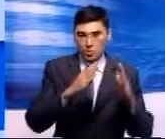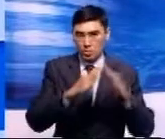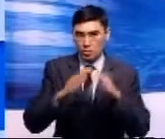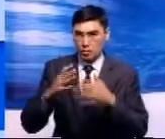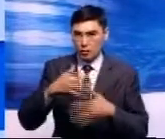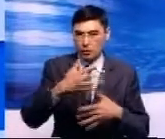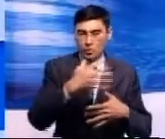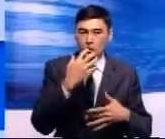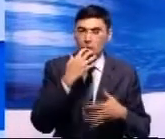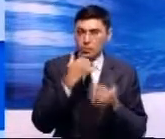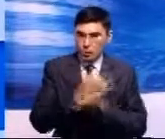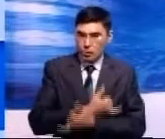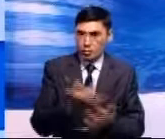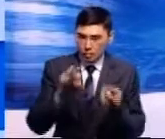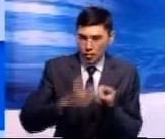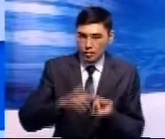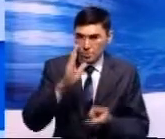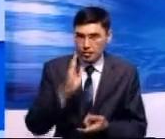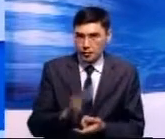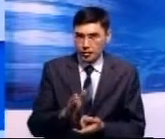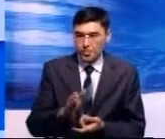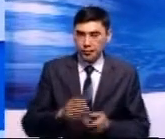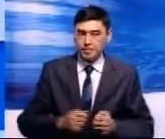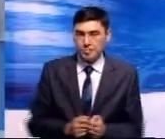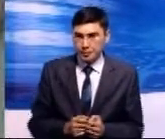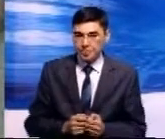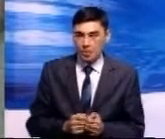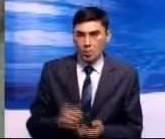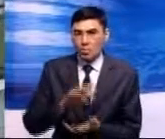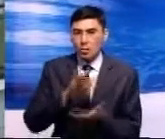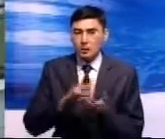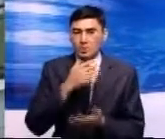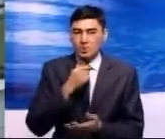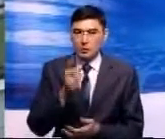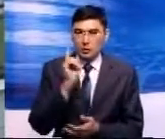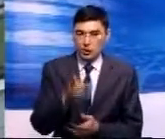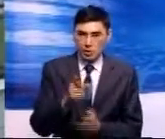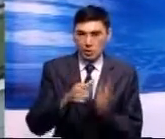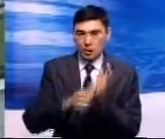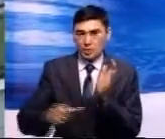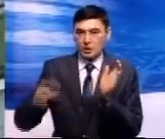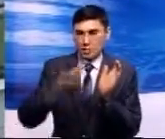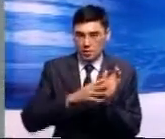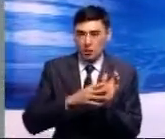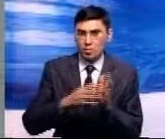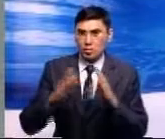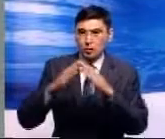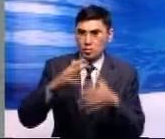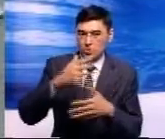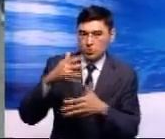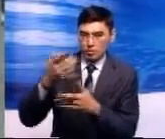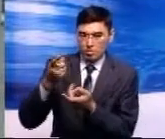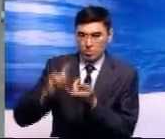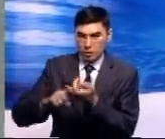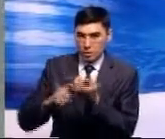отделе жилищно-коммунального хозяйства. К системе центрального теплоснабжения в городе подключены 1069 многоэтажных жилых домов.